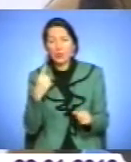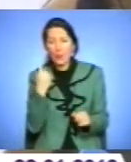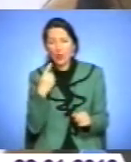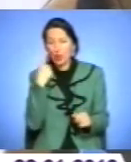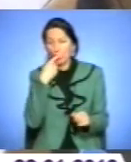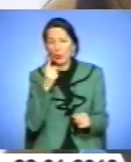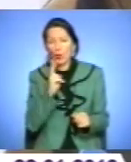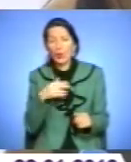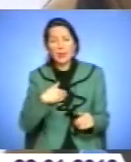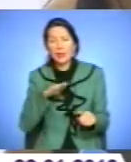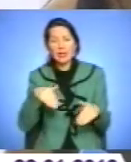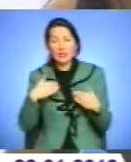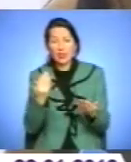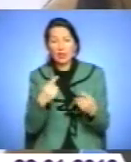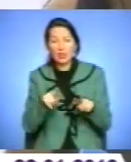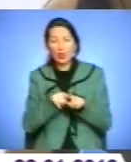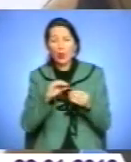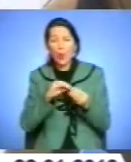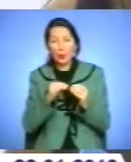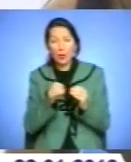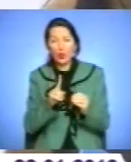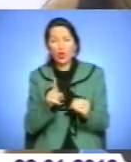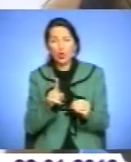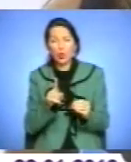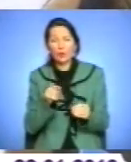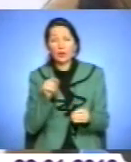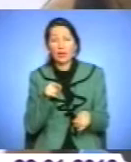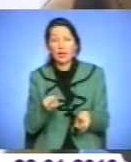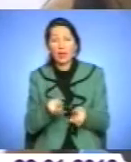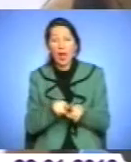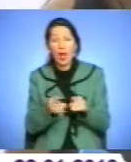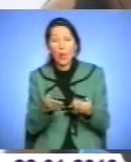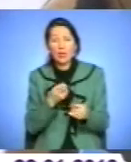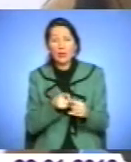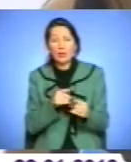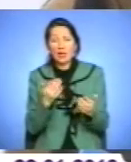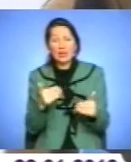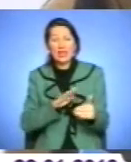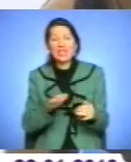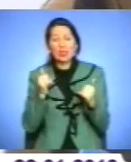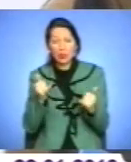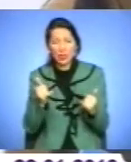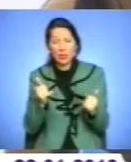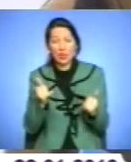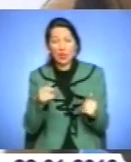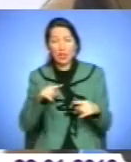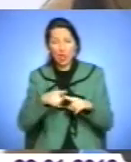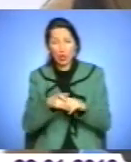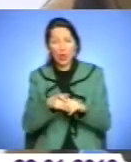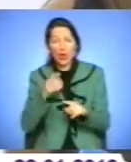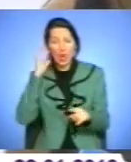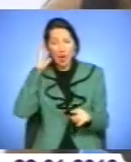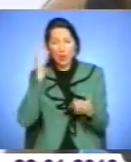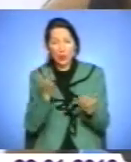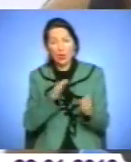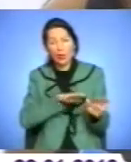не звертався саме з такою проблемою, що так, можливо, це вже не сучасна технологія. Можливо, воно віджило і треба